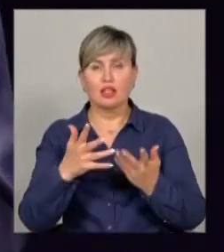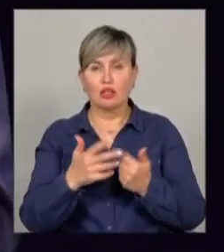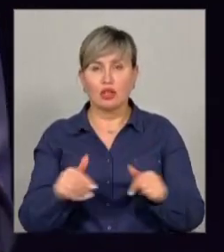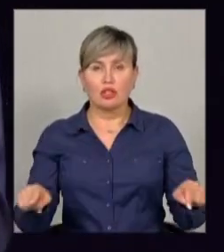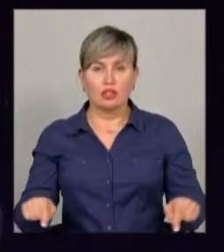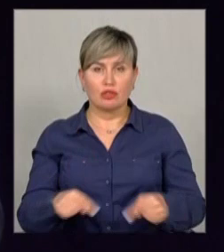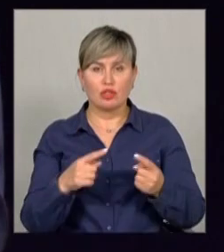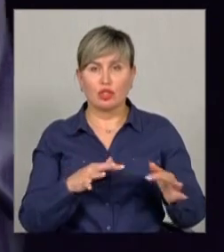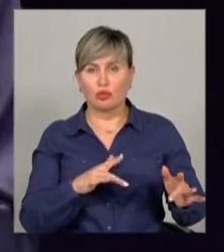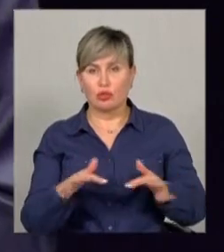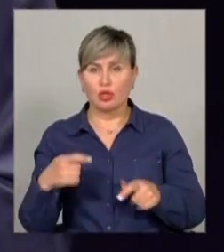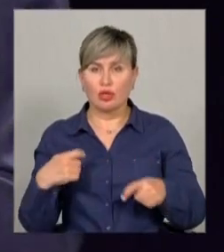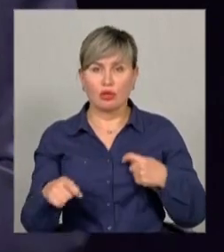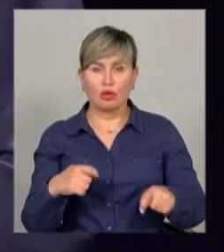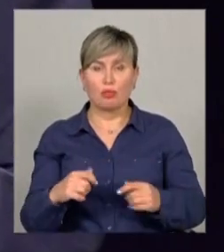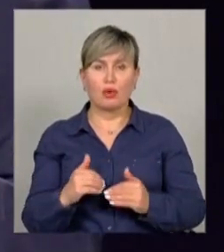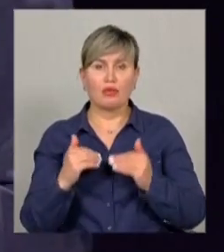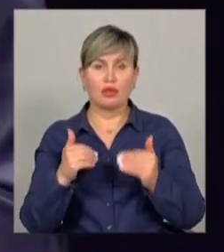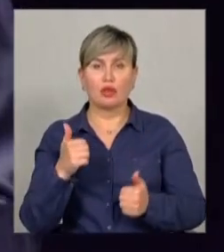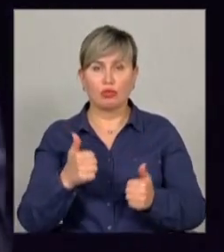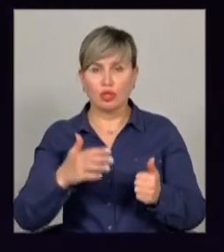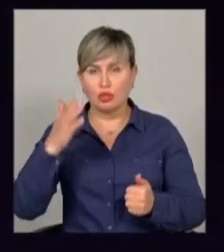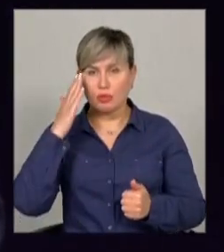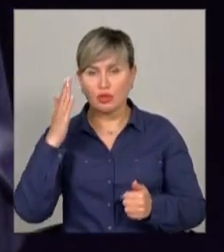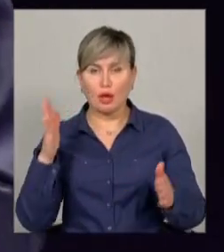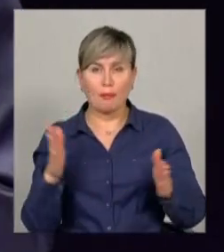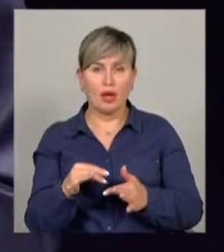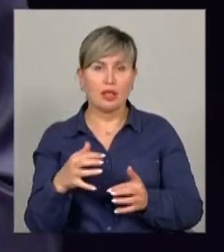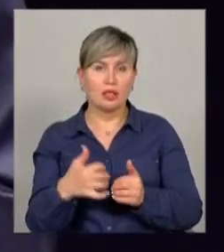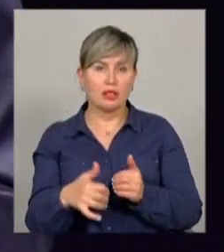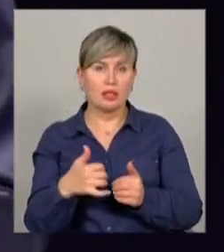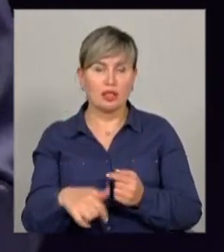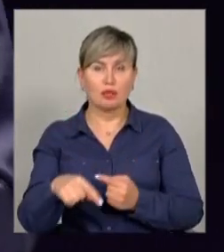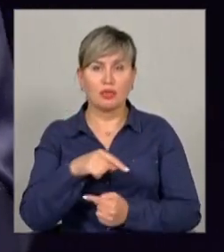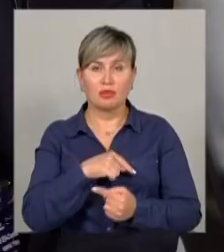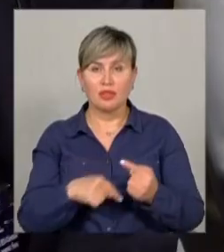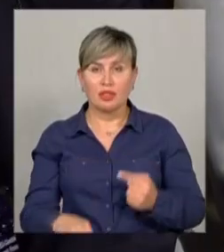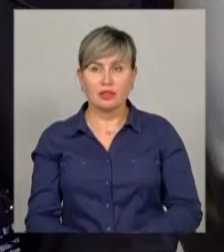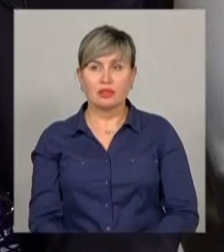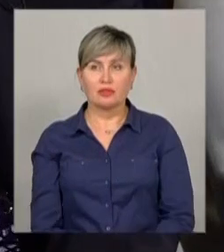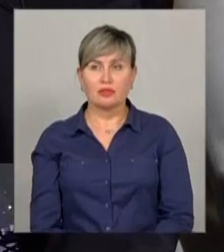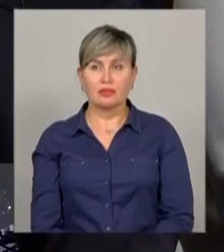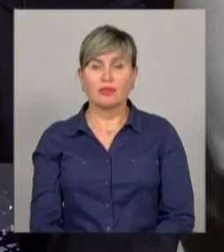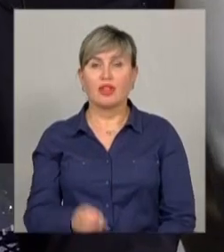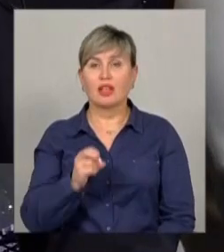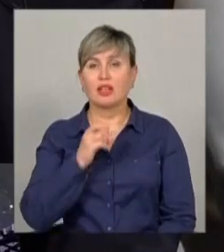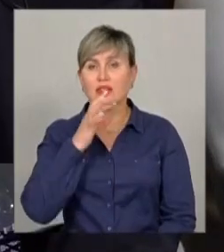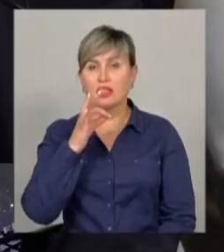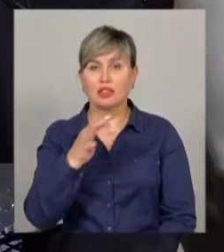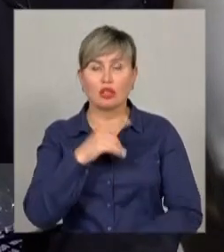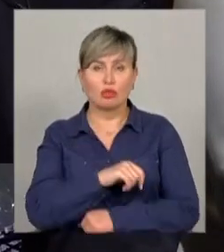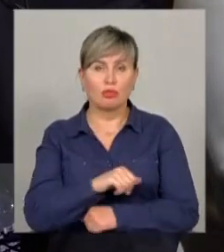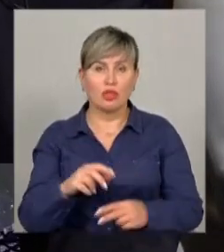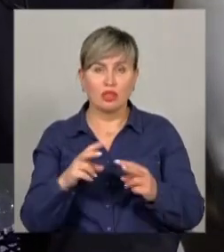процедур регулирования торговли повысит конкурентоспособность малых и средних предприятий. Как отметили зарубежные